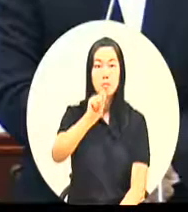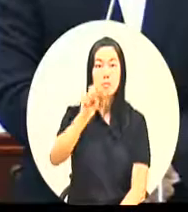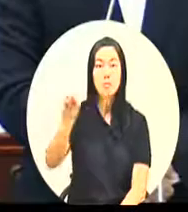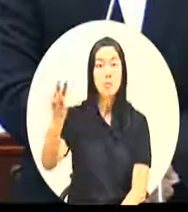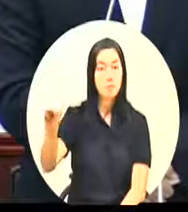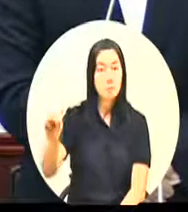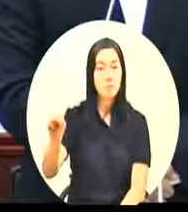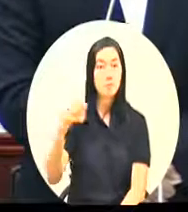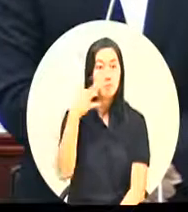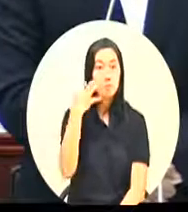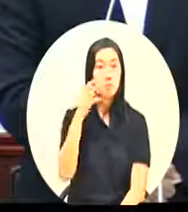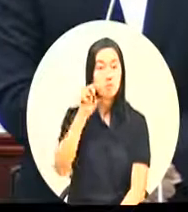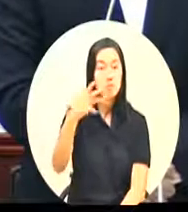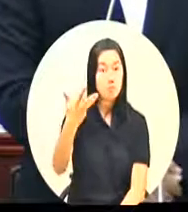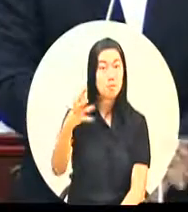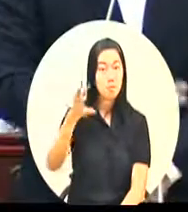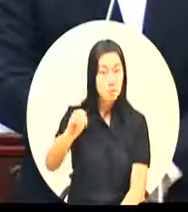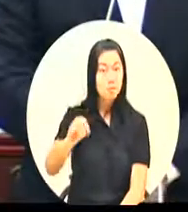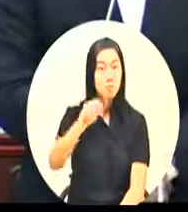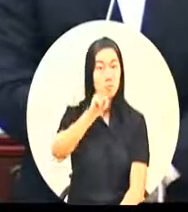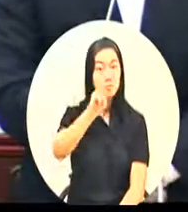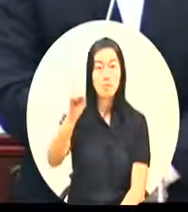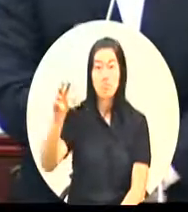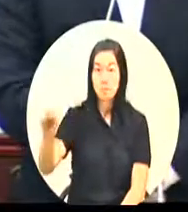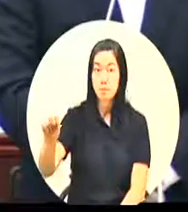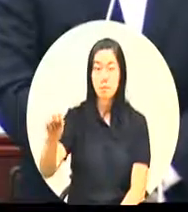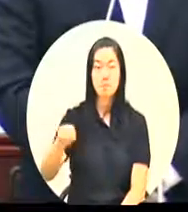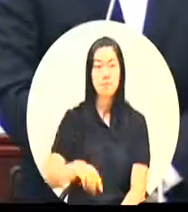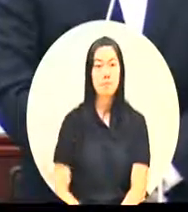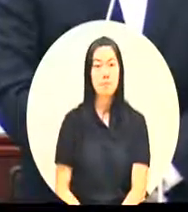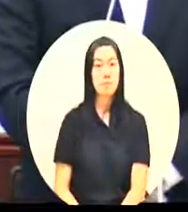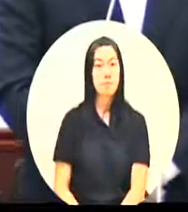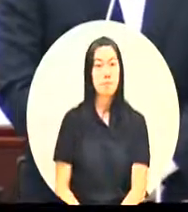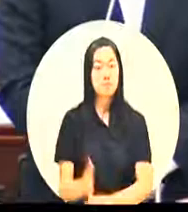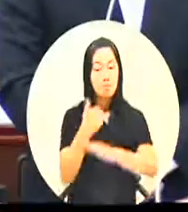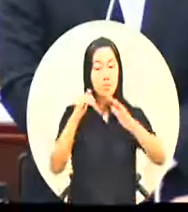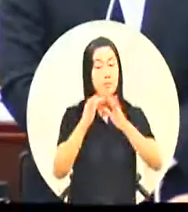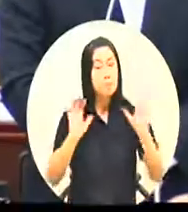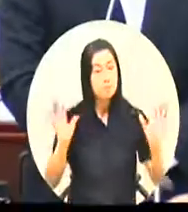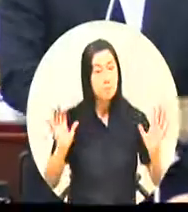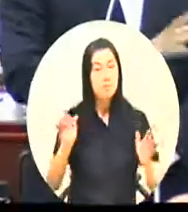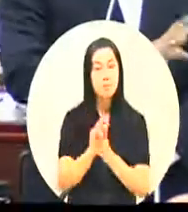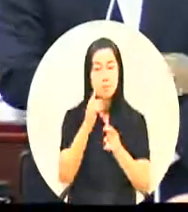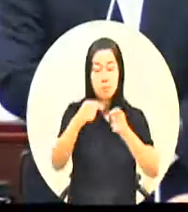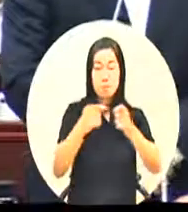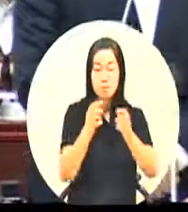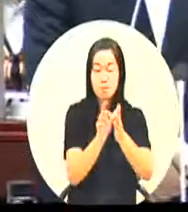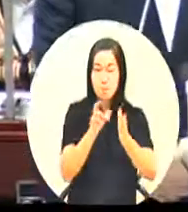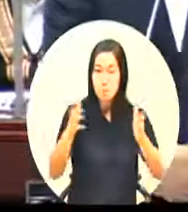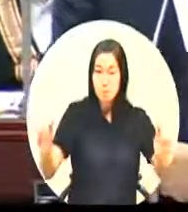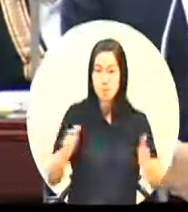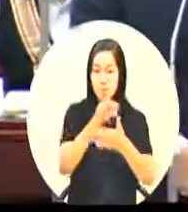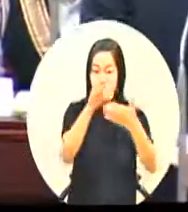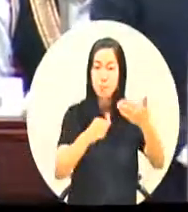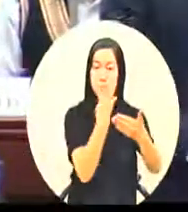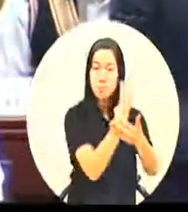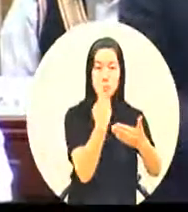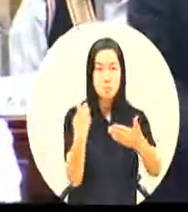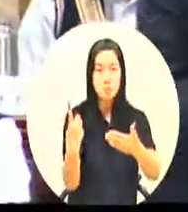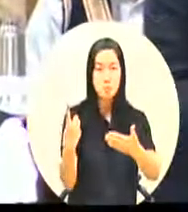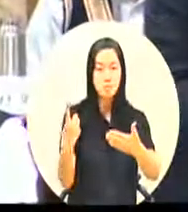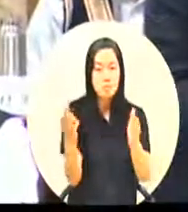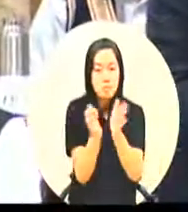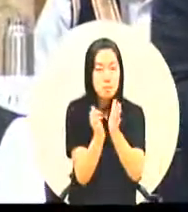28万公吨。那么高雄市的营养午餐，所有的协同在一学年里面呢，将近使用的4Q1章里面呢，我们将近